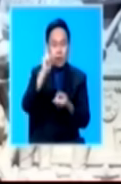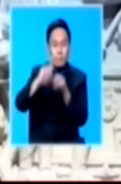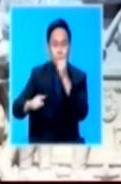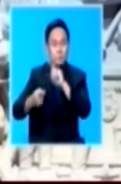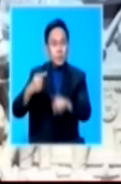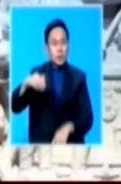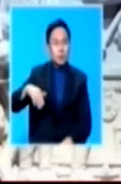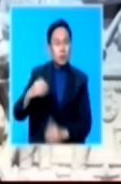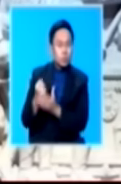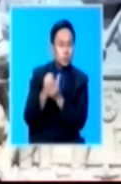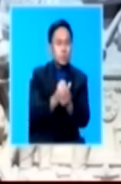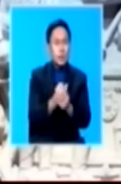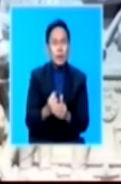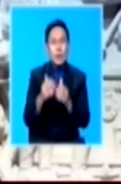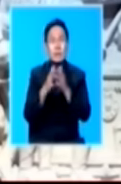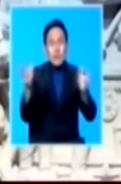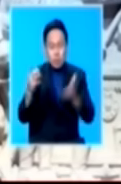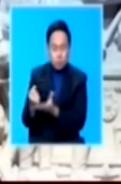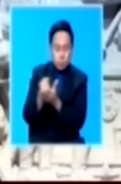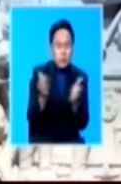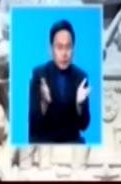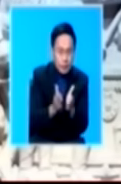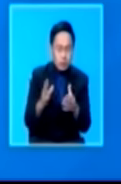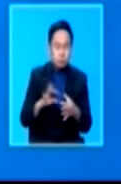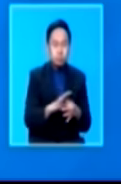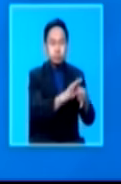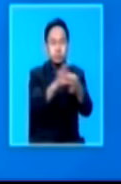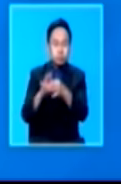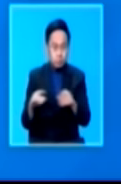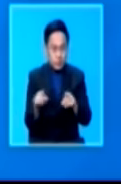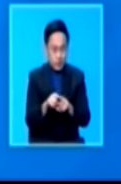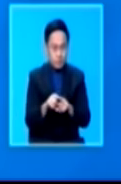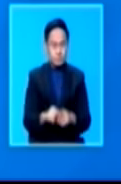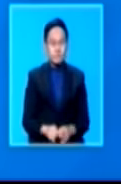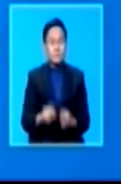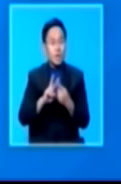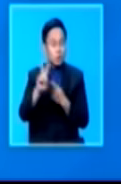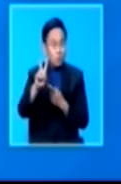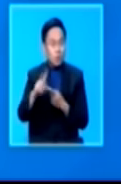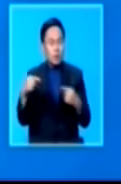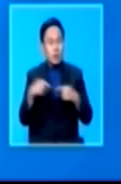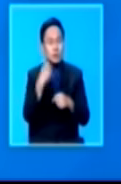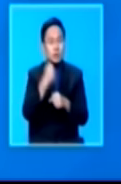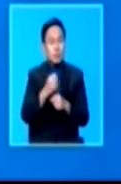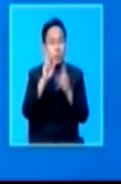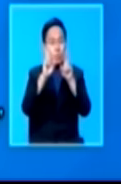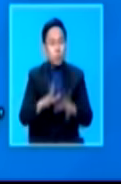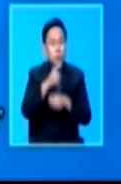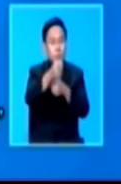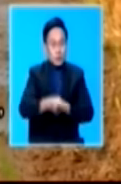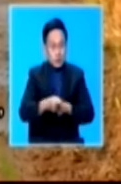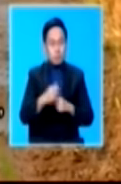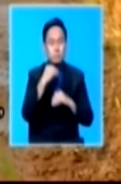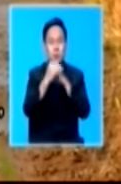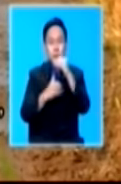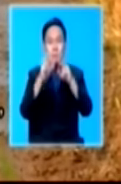กลางขนาดกลางมาจูงขนาดเล็กอันนี้เป็นความเชื่อมโยงนะครับในเรื่องที่2การนำภาคเกษตรเข้าสู่ระบบนะครับภาคการเกษตร